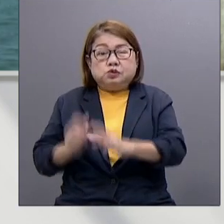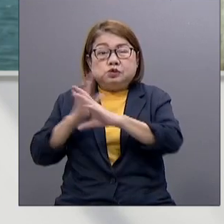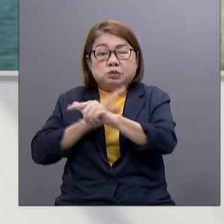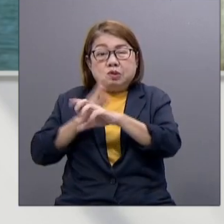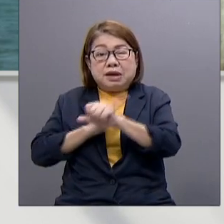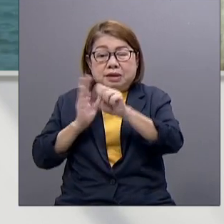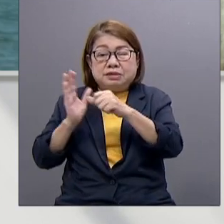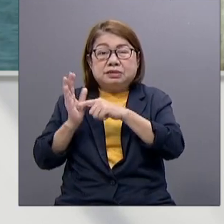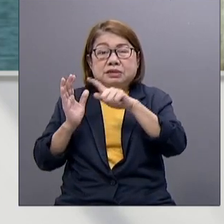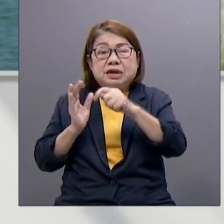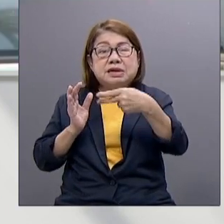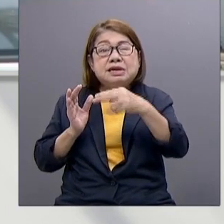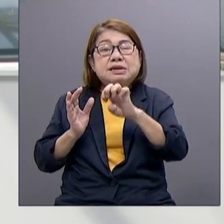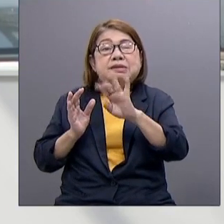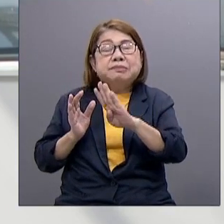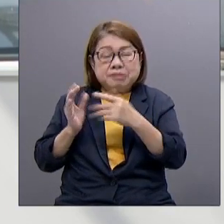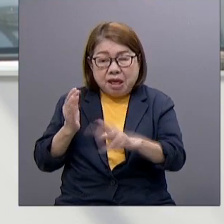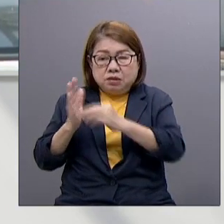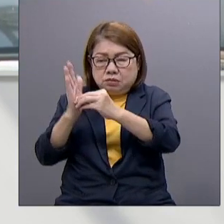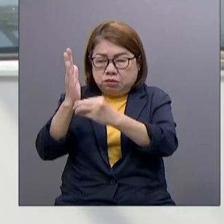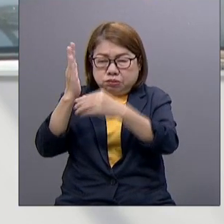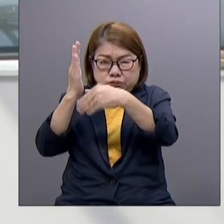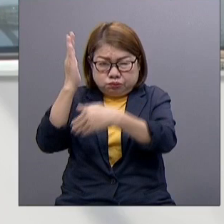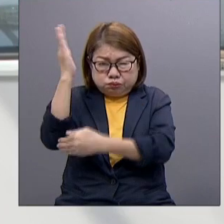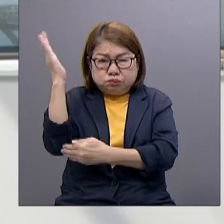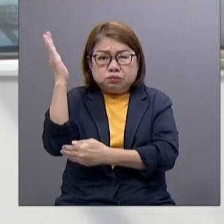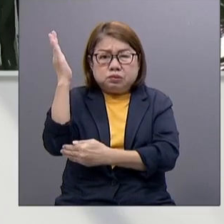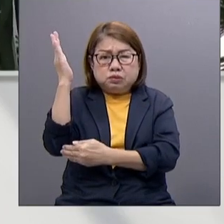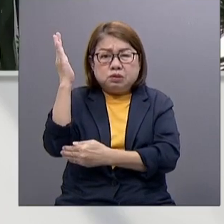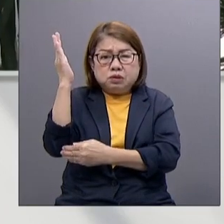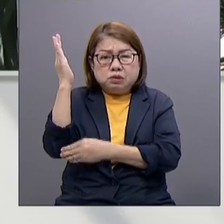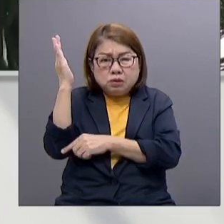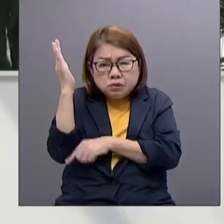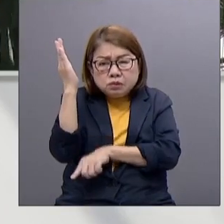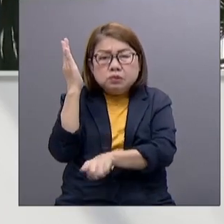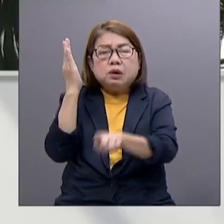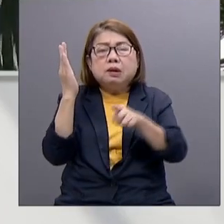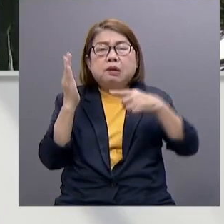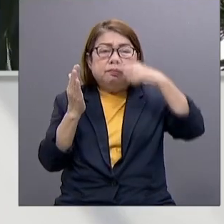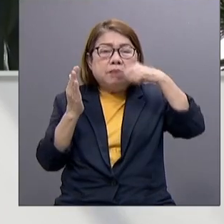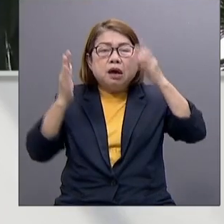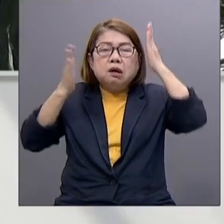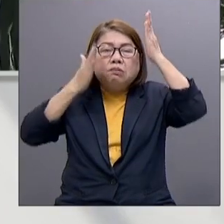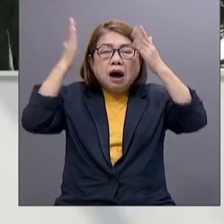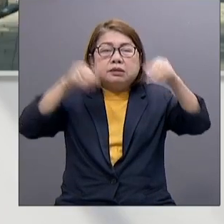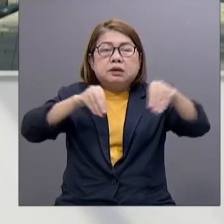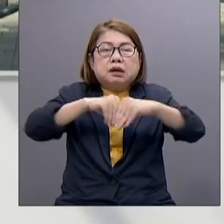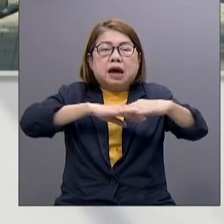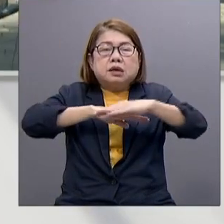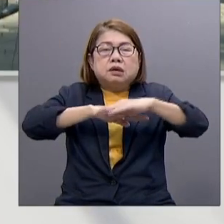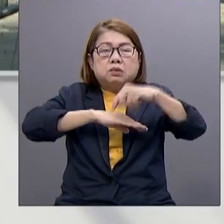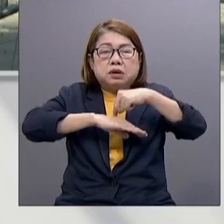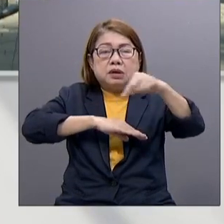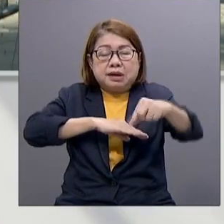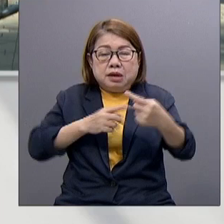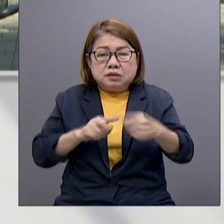มุ่งหน้าลงใต้ไปทันทีออกสู่น้านน้ำสากลบริเวณรอยต่อไทยมาเลเซียค่ะแต่กรณีนี้ถ้าจะไปจับ